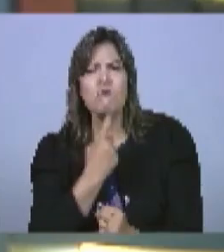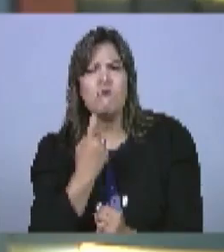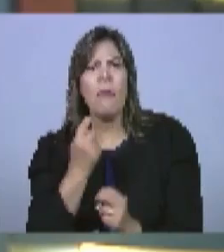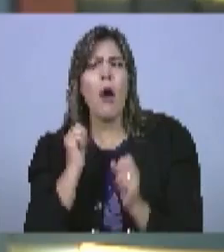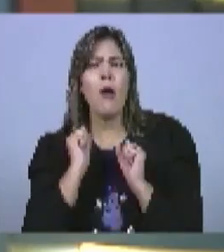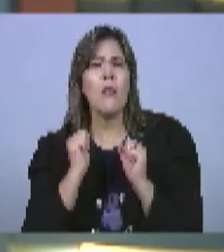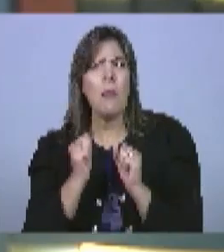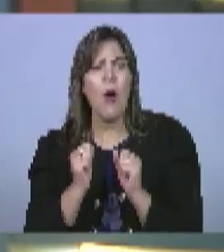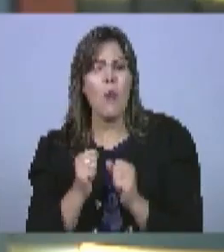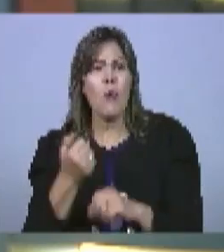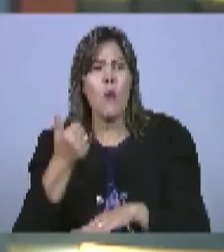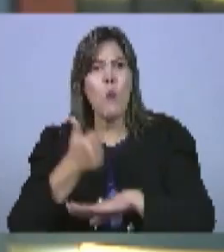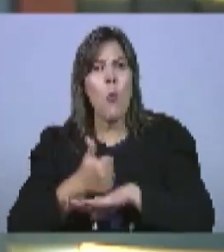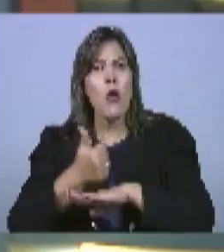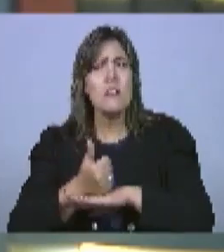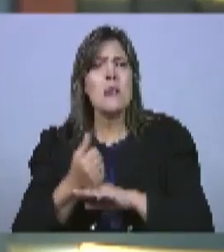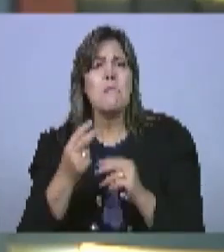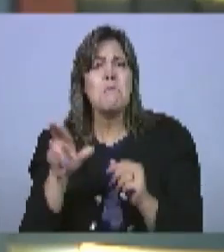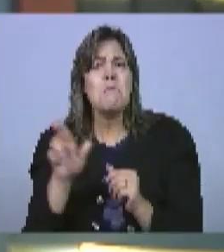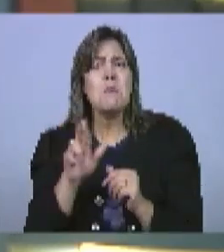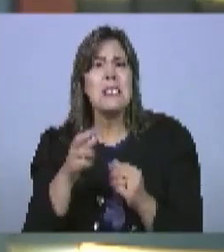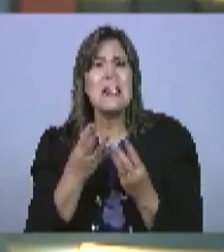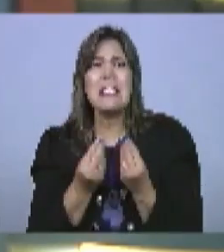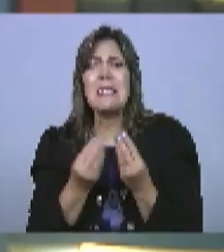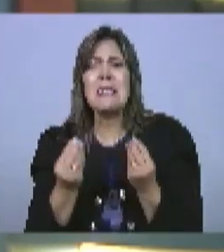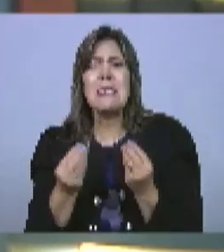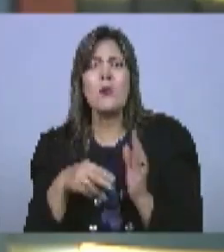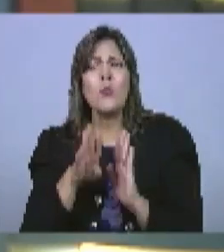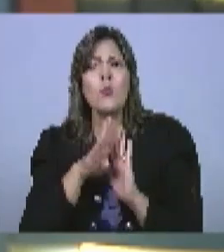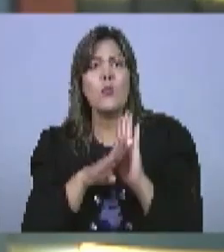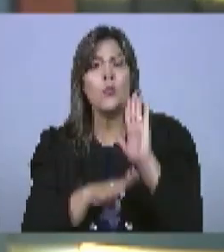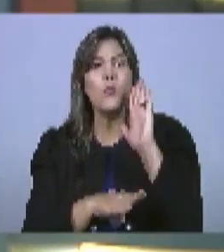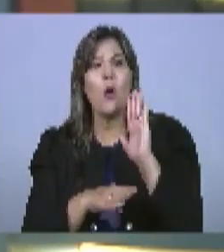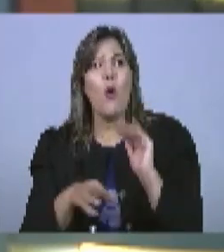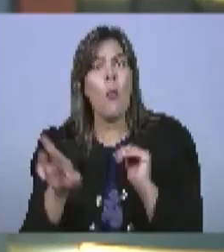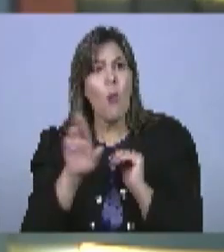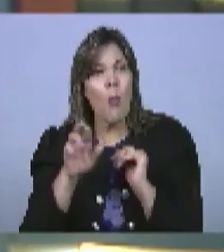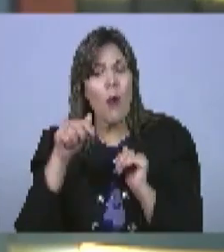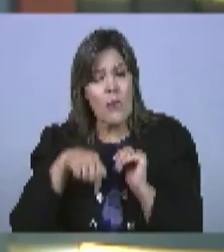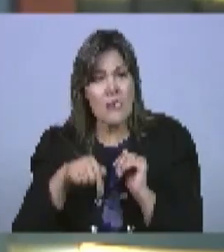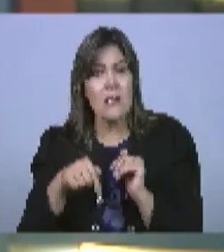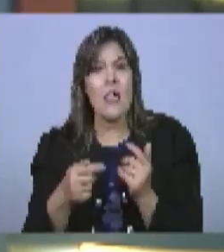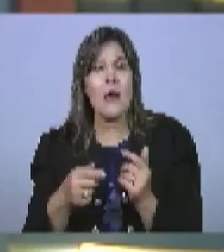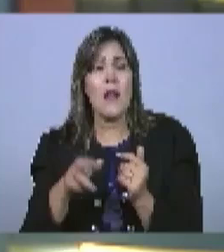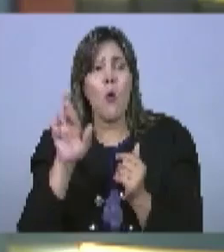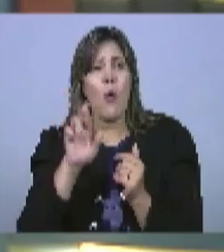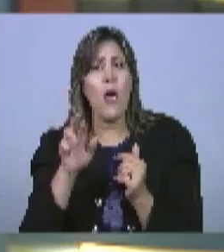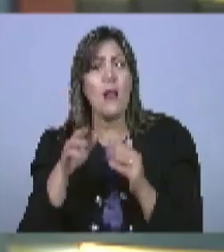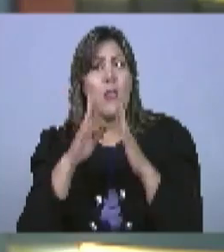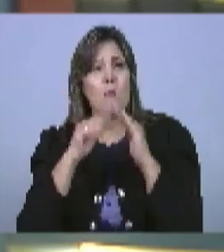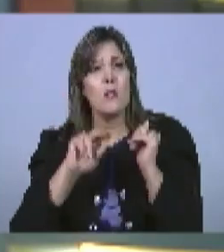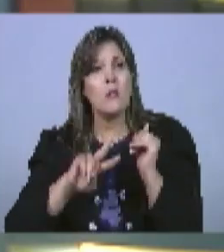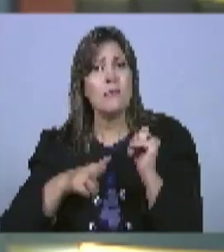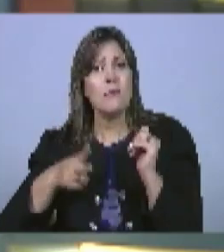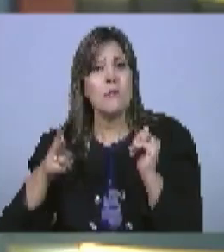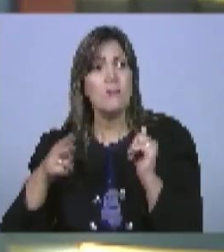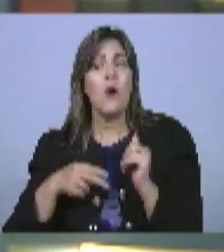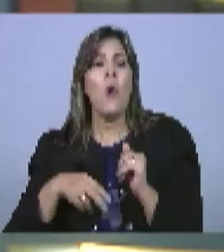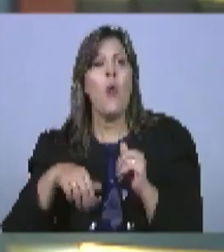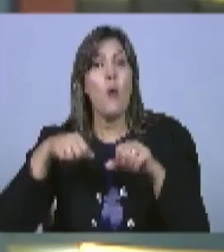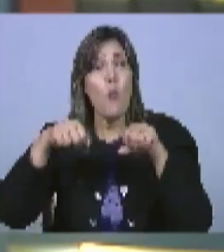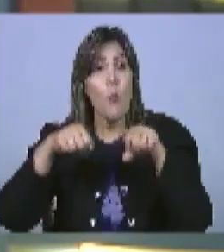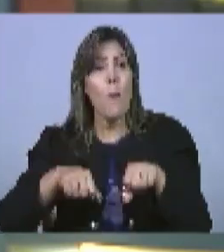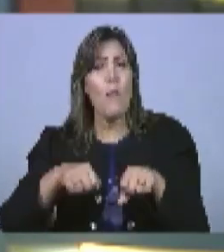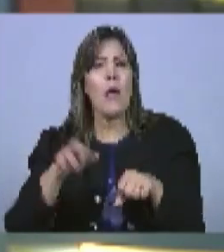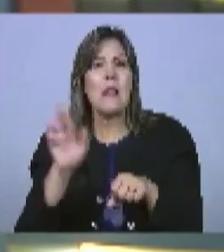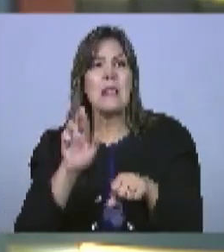المؤسسات المسيحيه كثير منها غضب ونزل بيانات ومنهم طبعا الكنيسه الابطيه وكنائس مصريه اخرى والمجلس كنائس الشرق